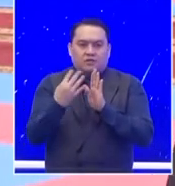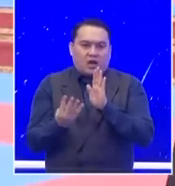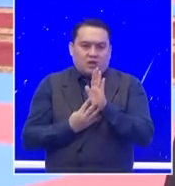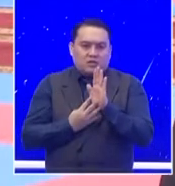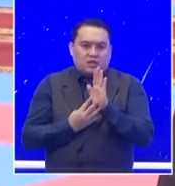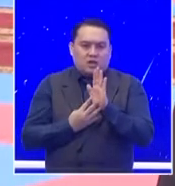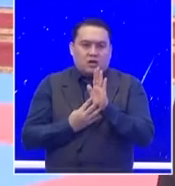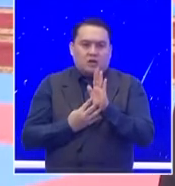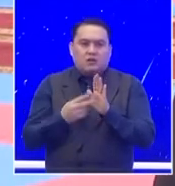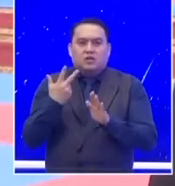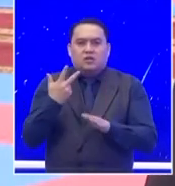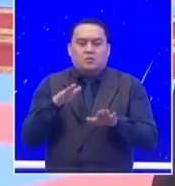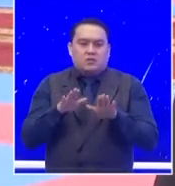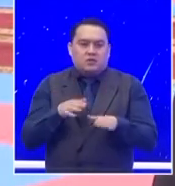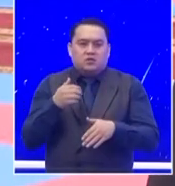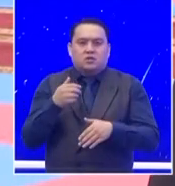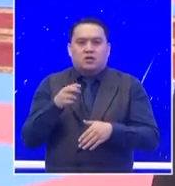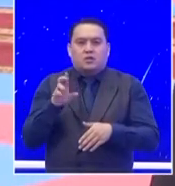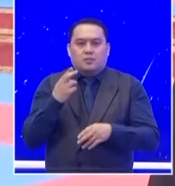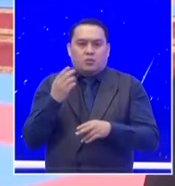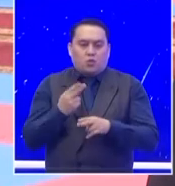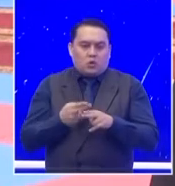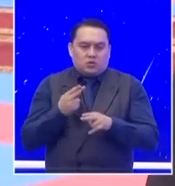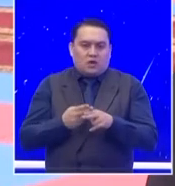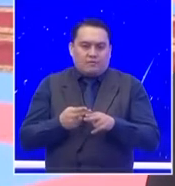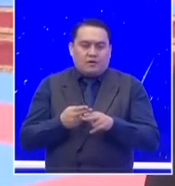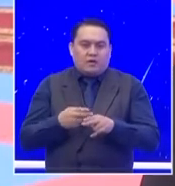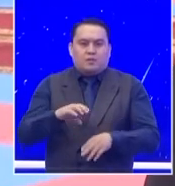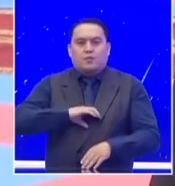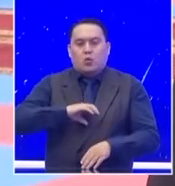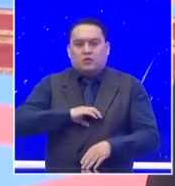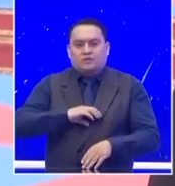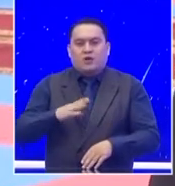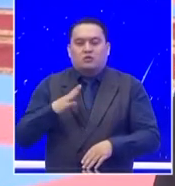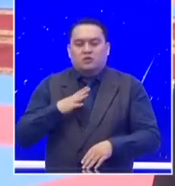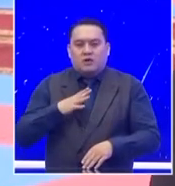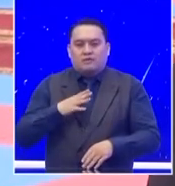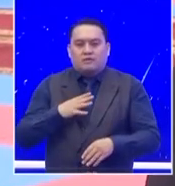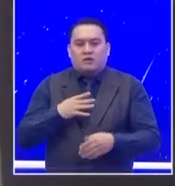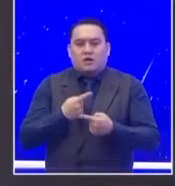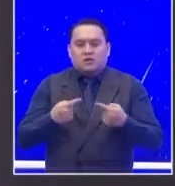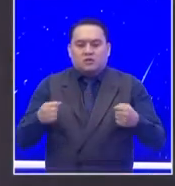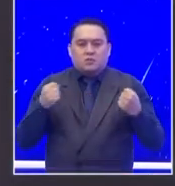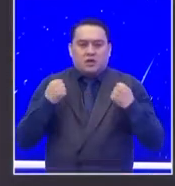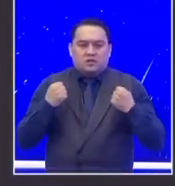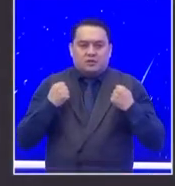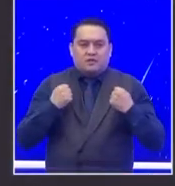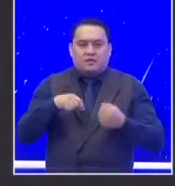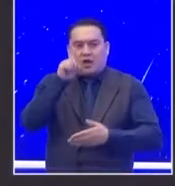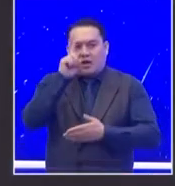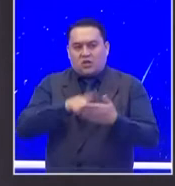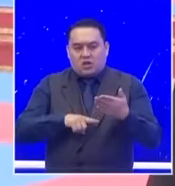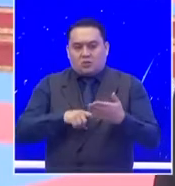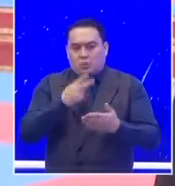17-го, 19-го, бронзовый призер. Даулетхан Даулет, Бекенов Женис, Аликул Лаура, Баргош Лаура. Надеемся, эти